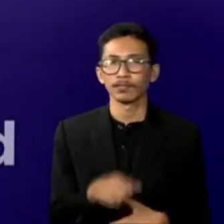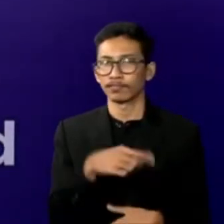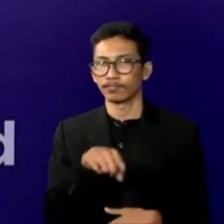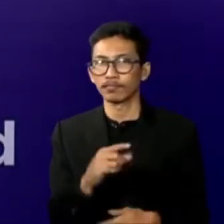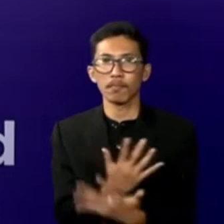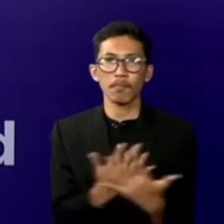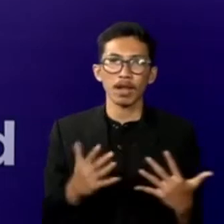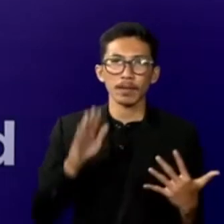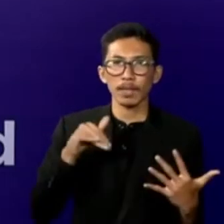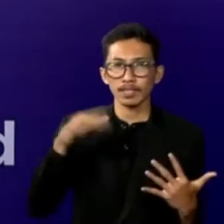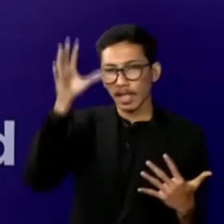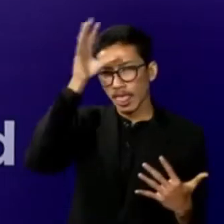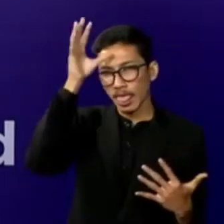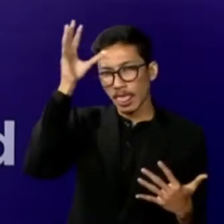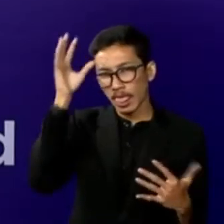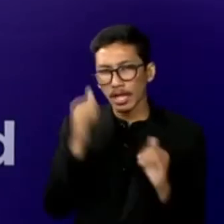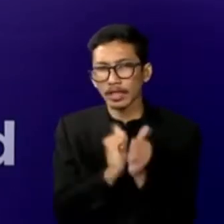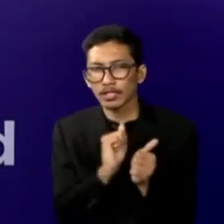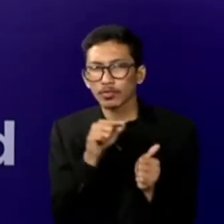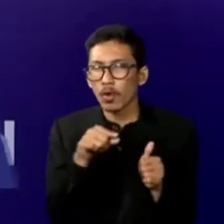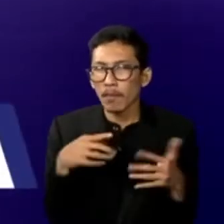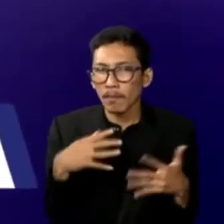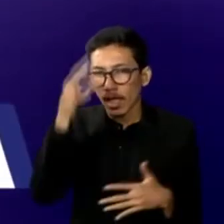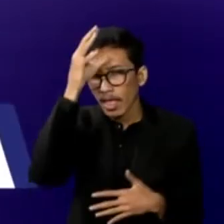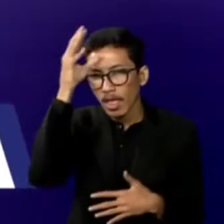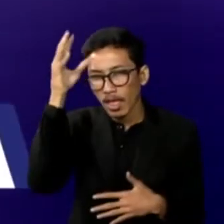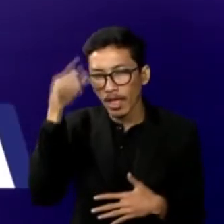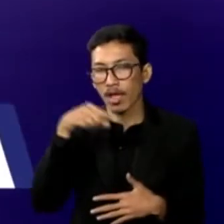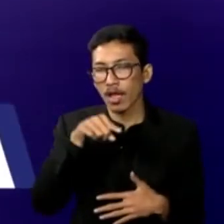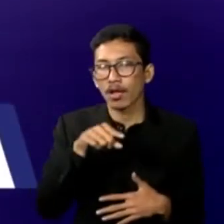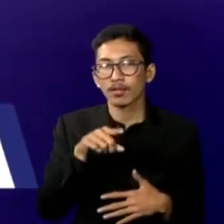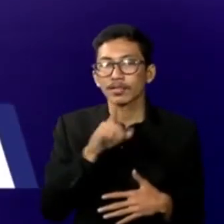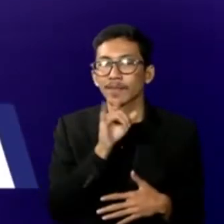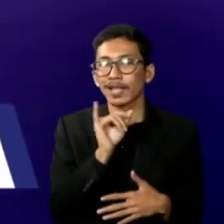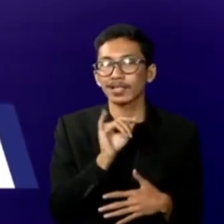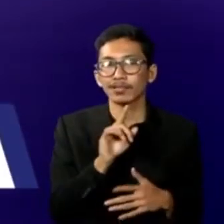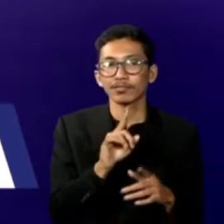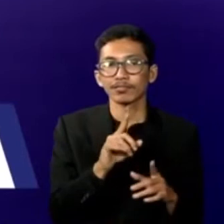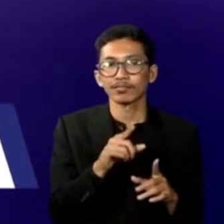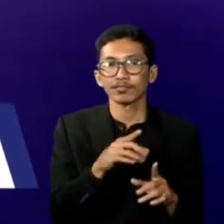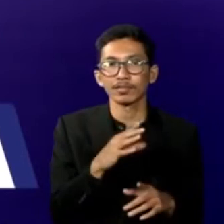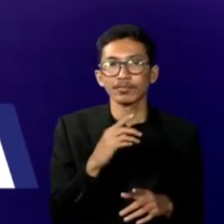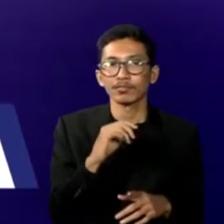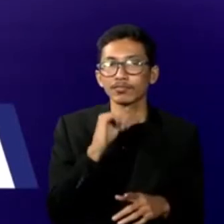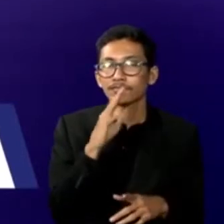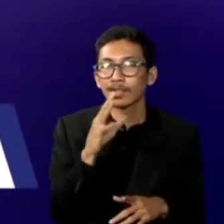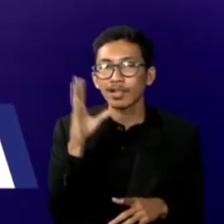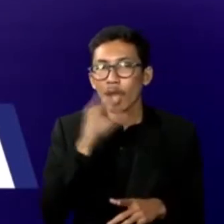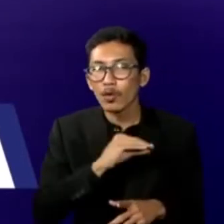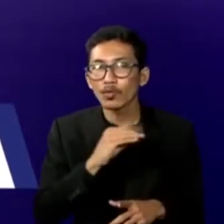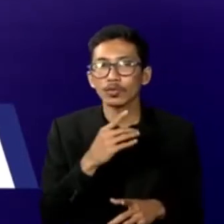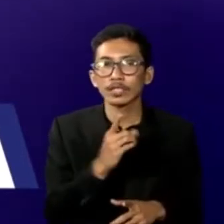benar mereka akhirnya mempunyai pendapat masing-masing yang pendapatnya itu